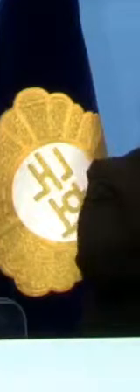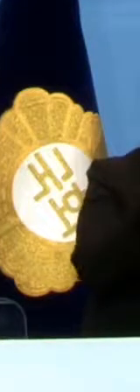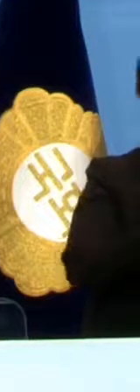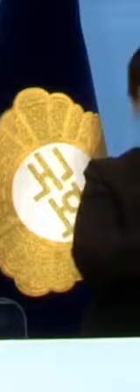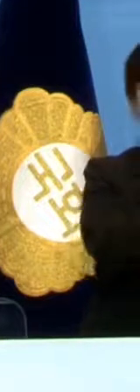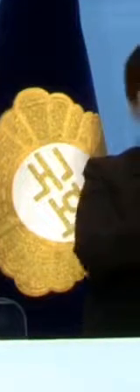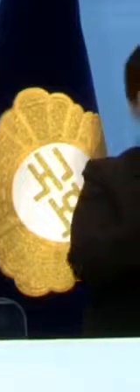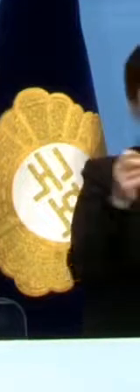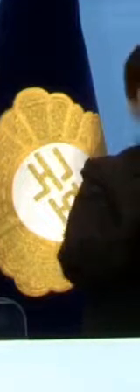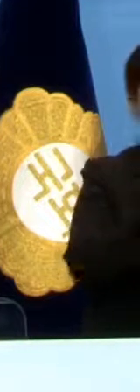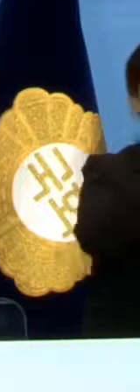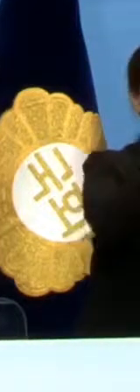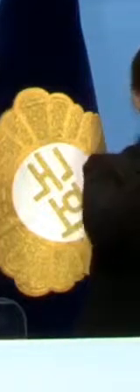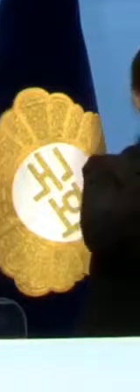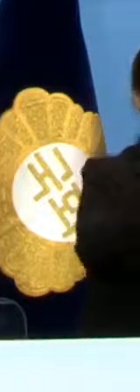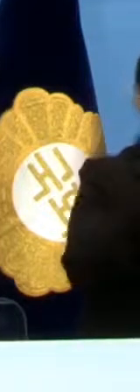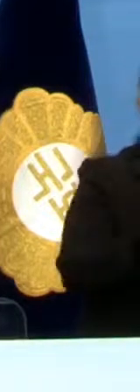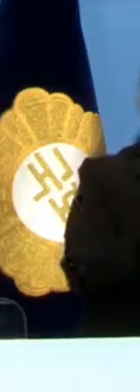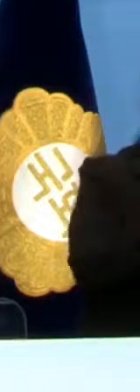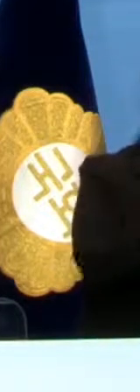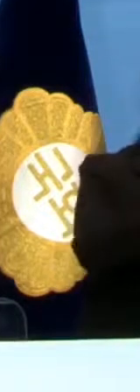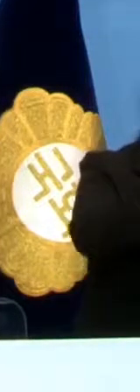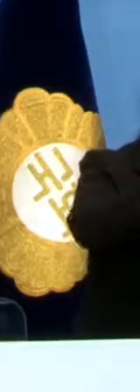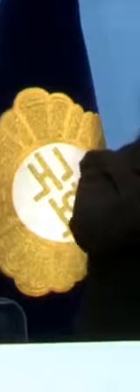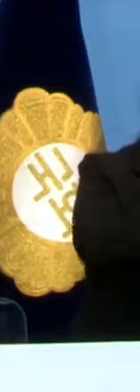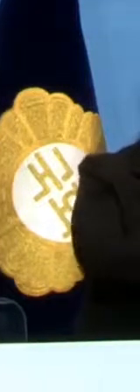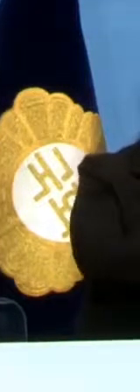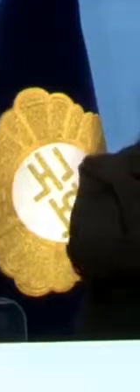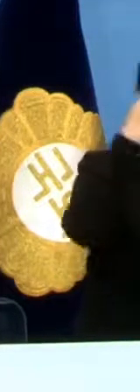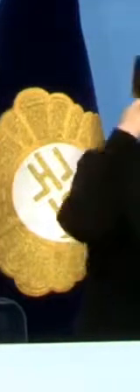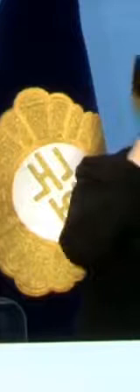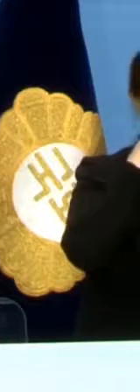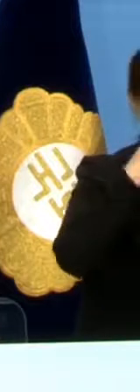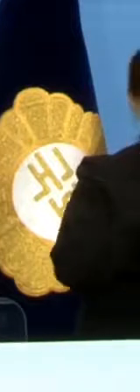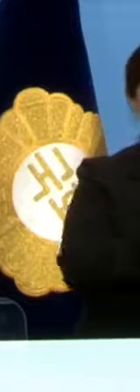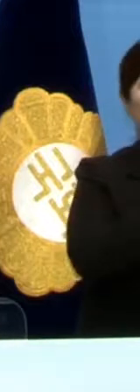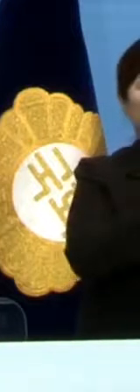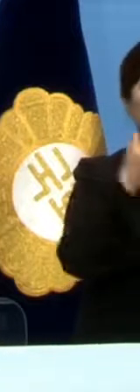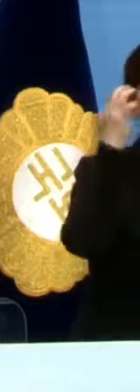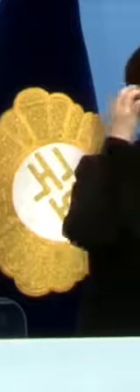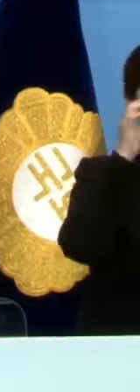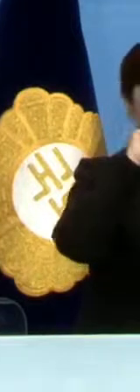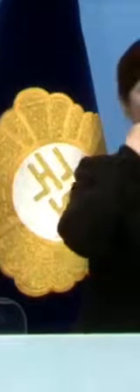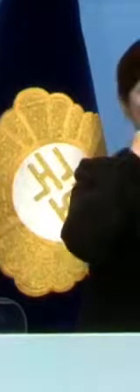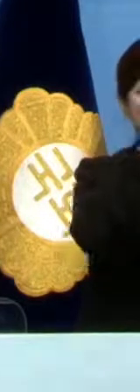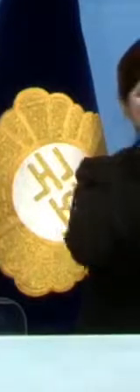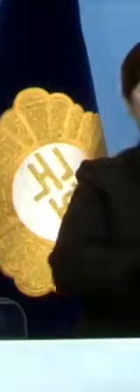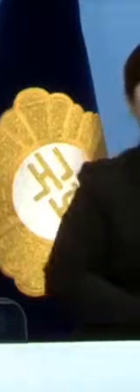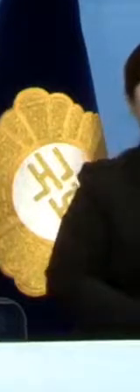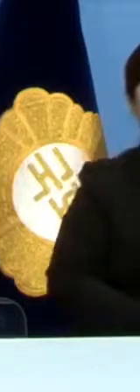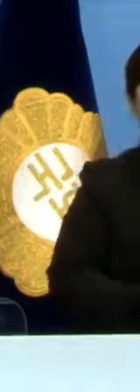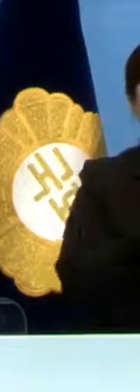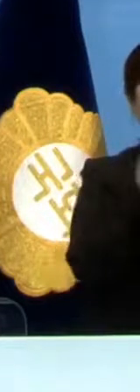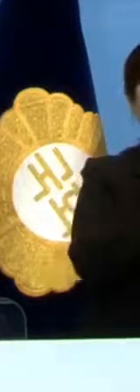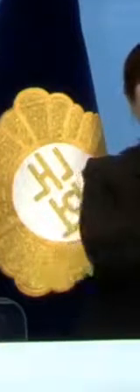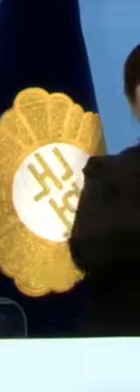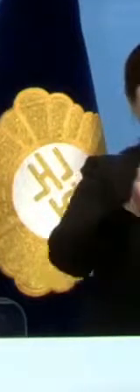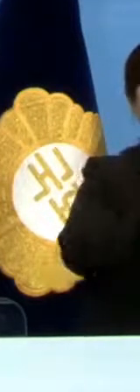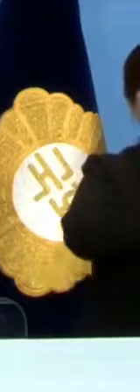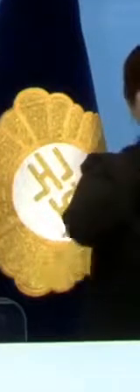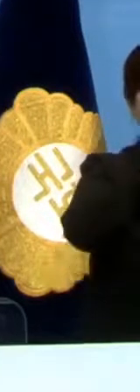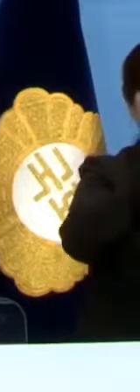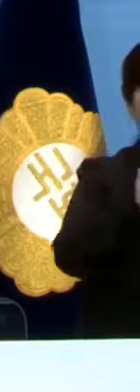돌입, 장기화된 저성장으로 인하여 많은 어려움을 겪고 있습니다. 이에 부산광역시가